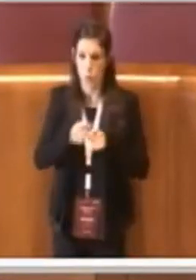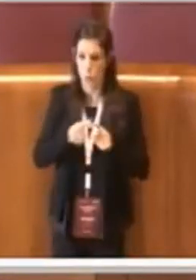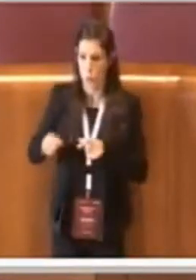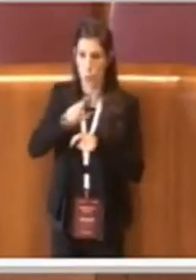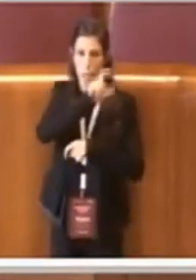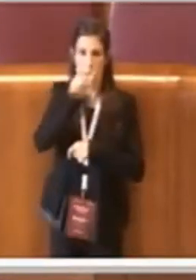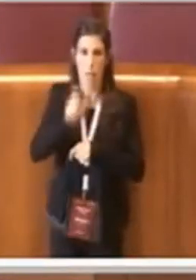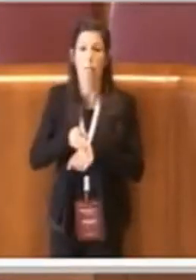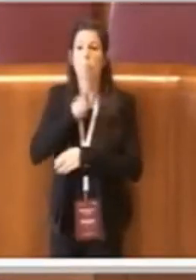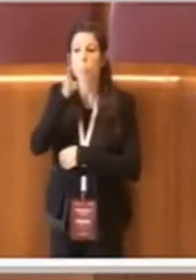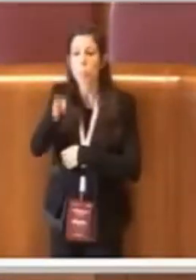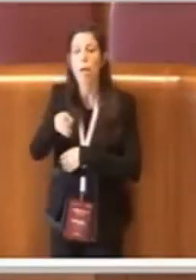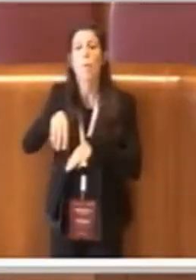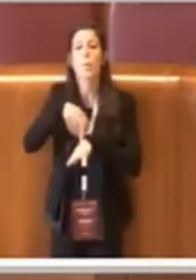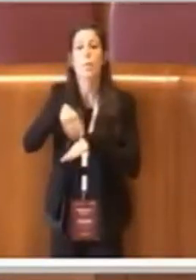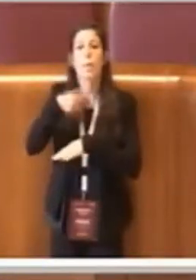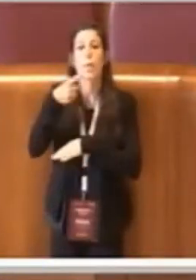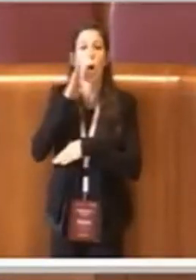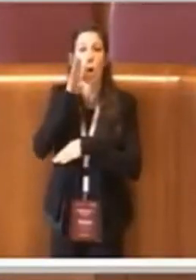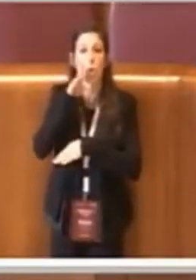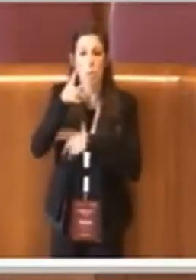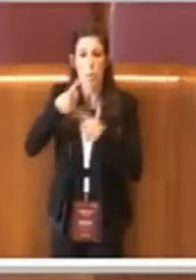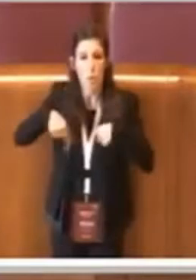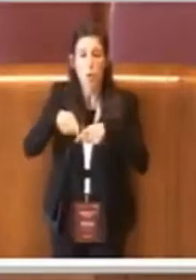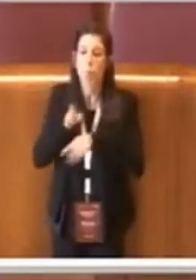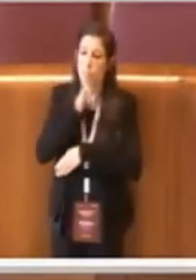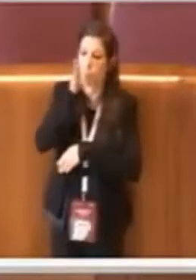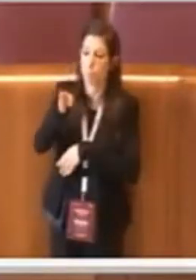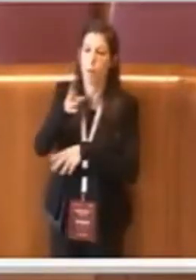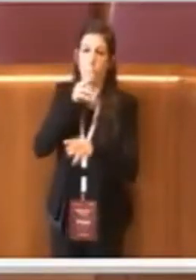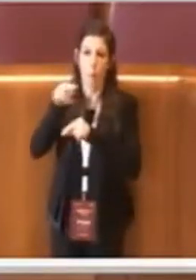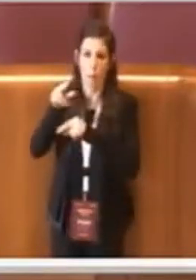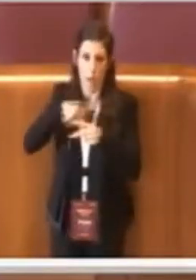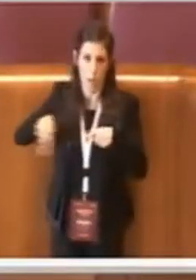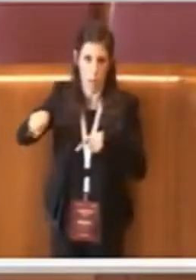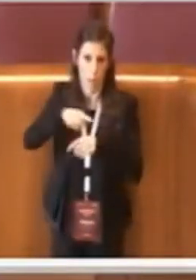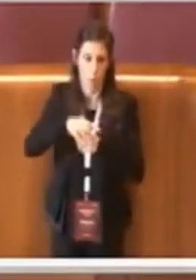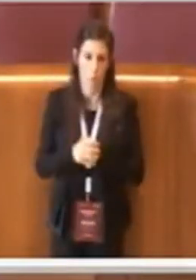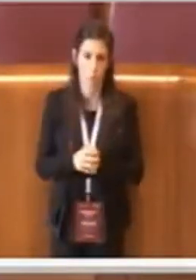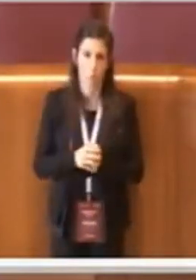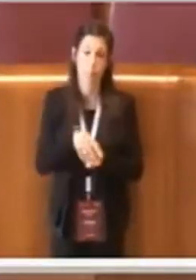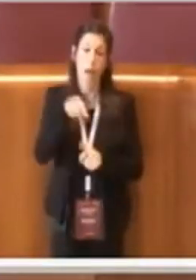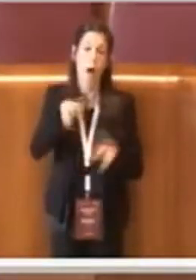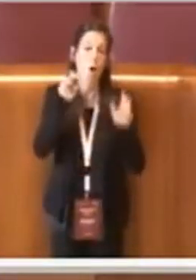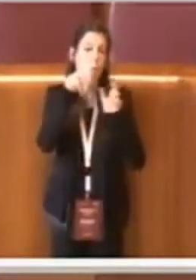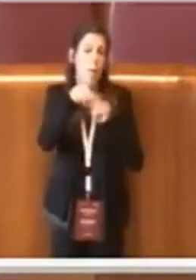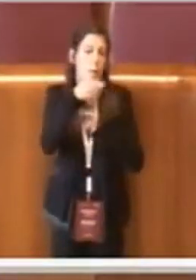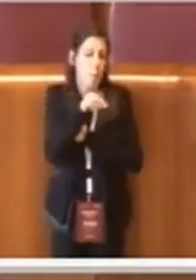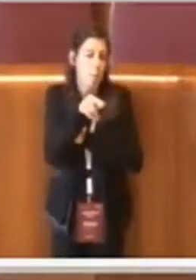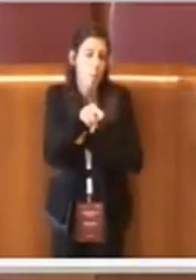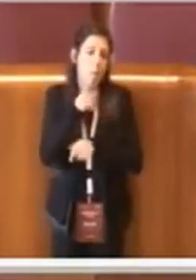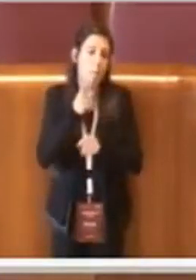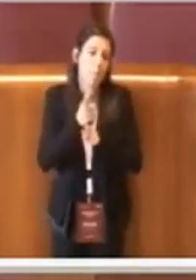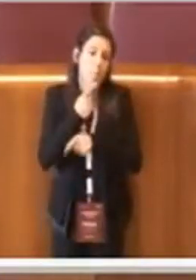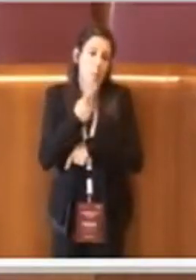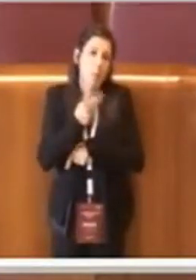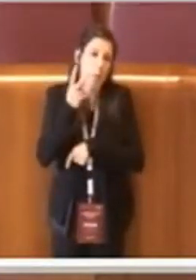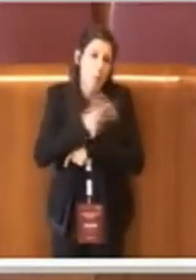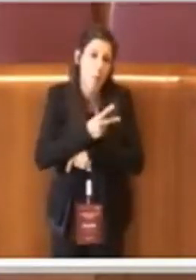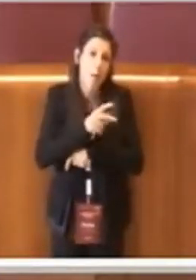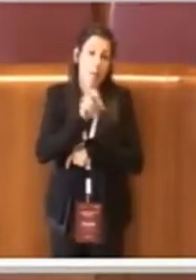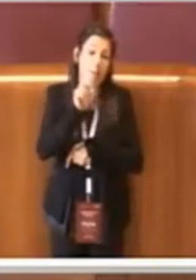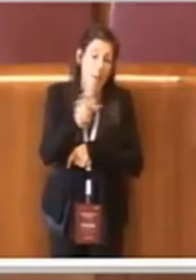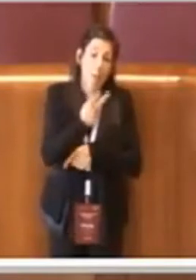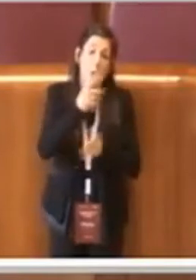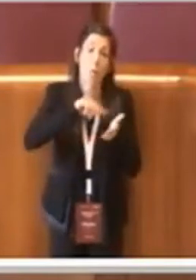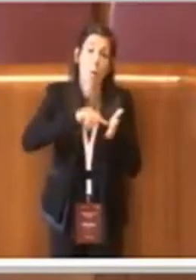quindi l'attivazione è massima. Sul tema specifico dobbiamo rilevare invece che i 13 milioni di